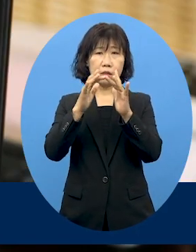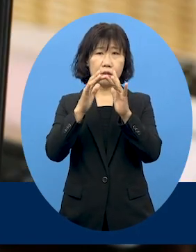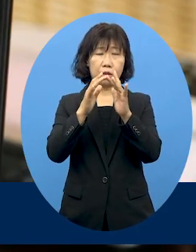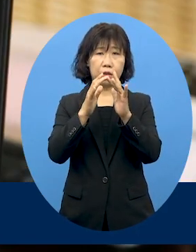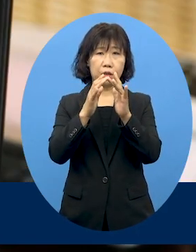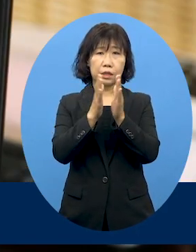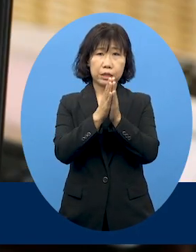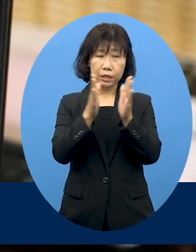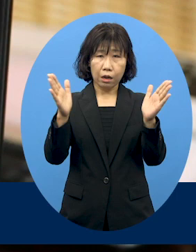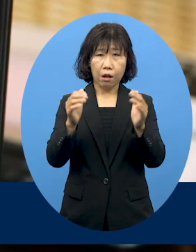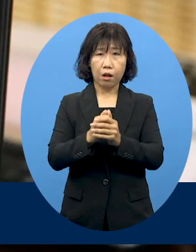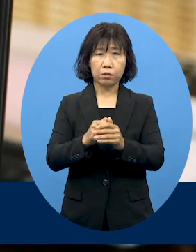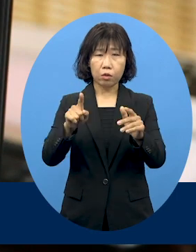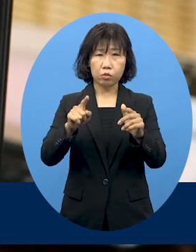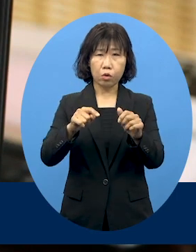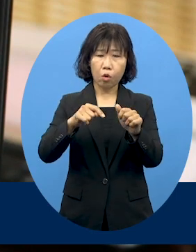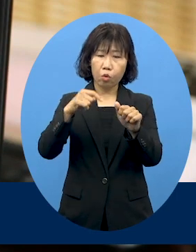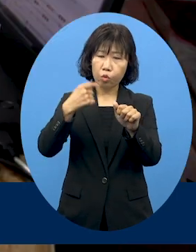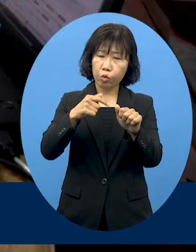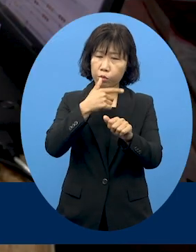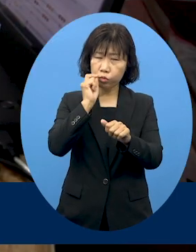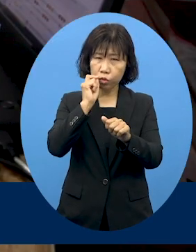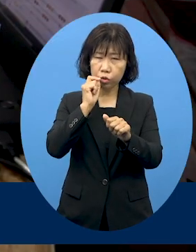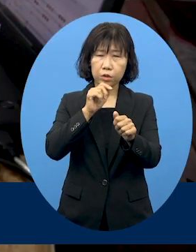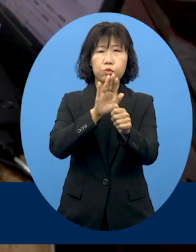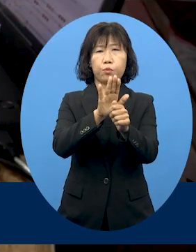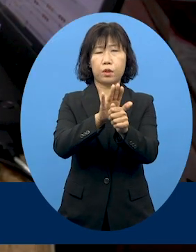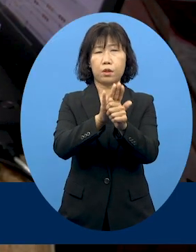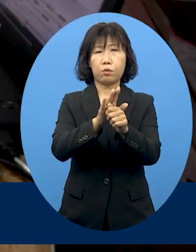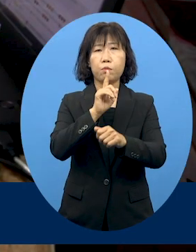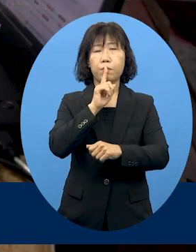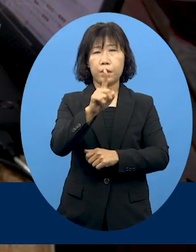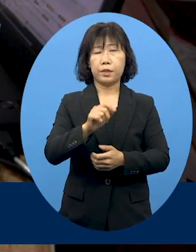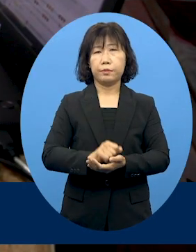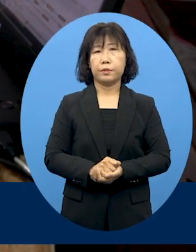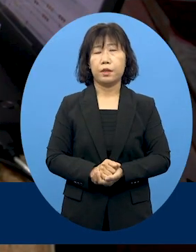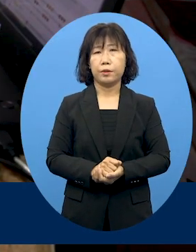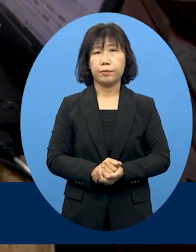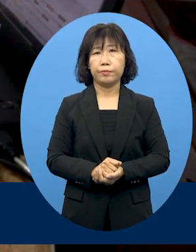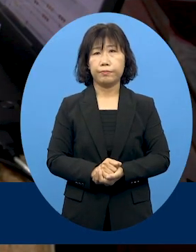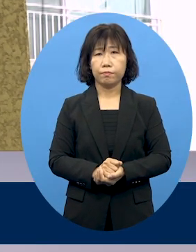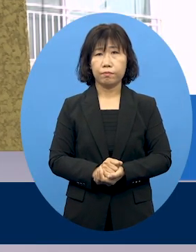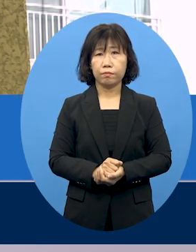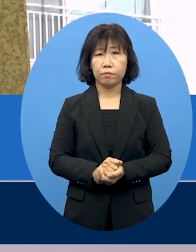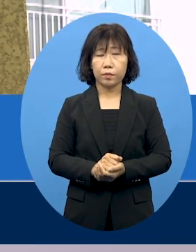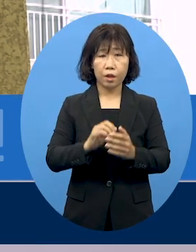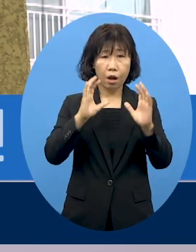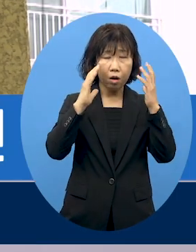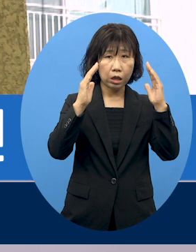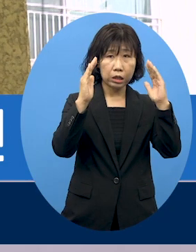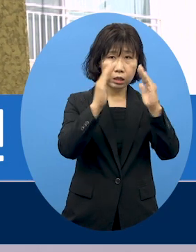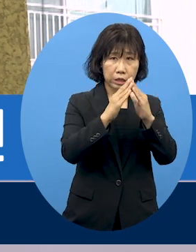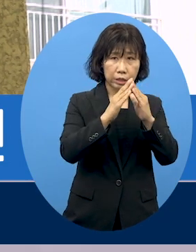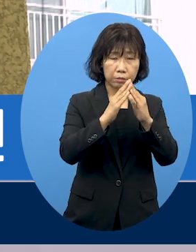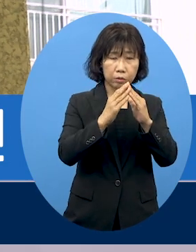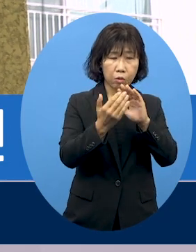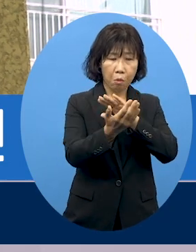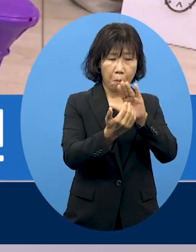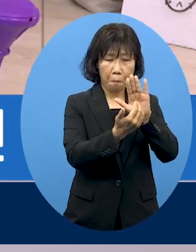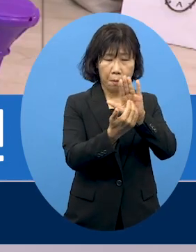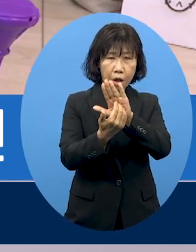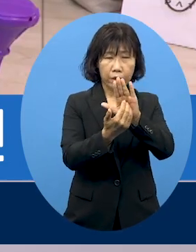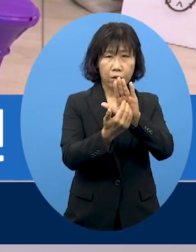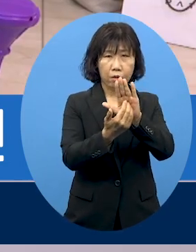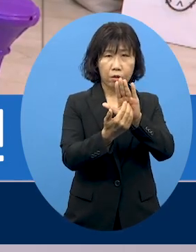실시간으로 제공해 현장 교육의 공백을 최소화 하겠다고 밝혔습니다 어린이 집 청소와 방역